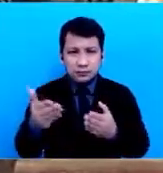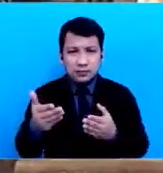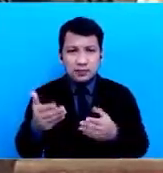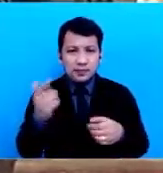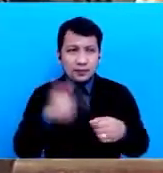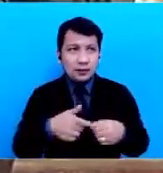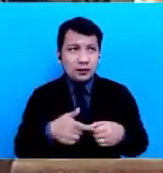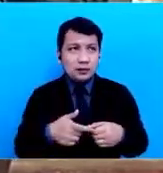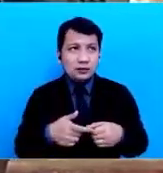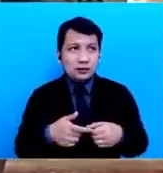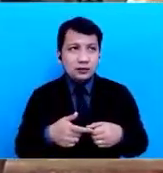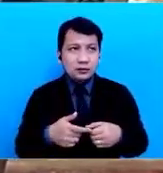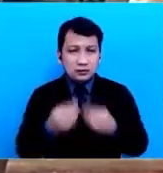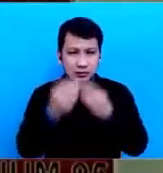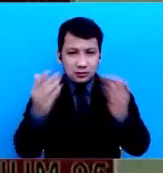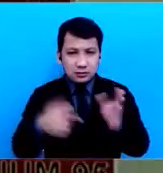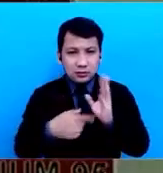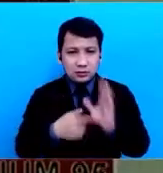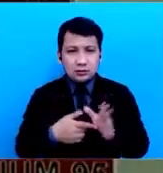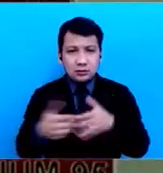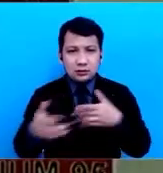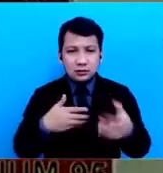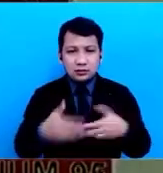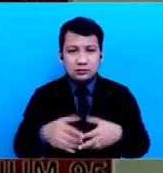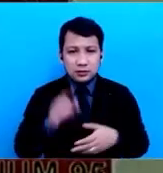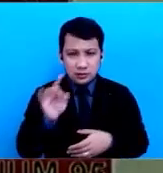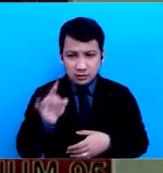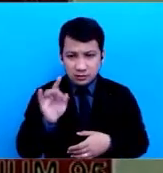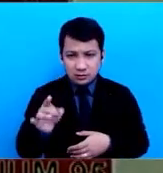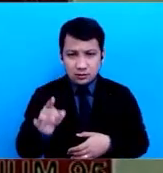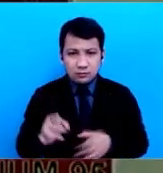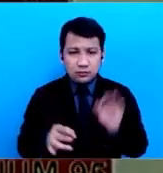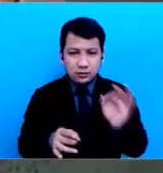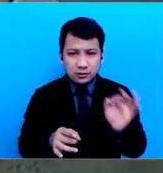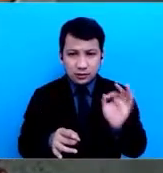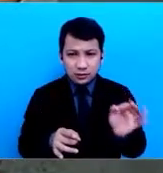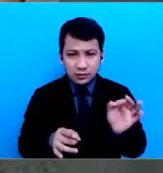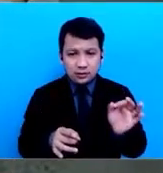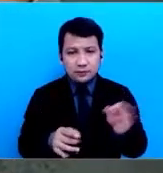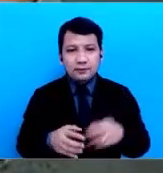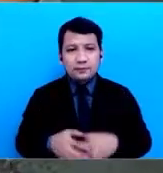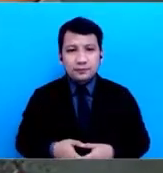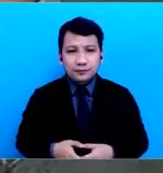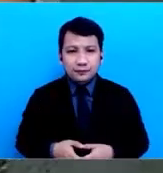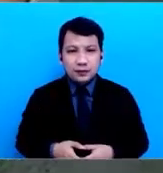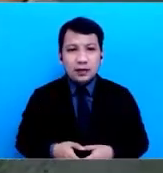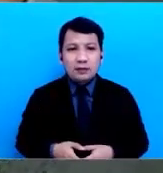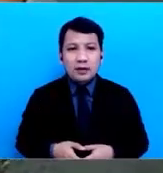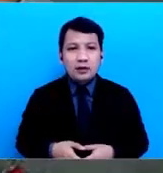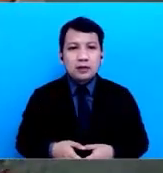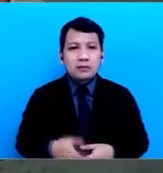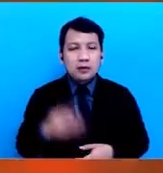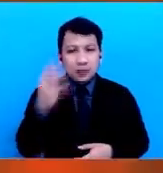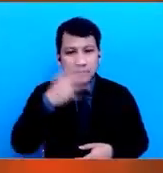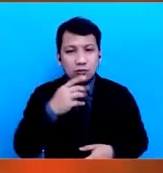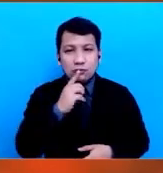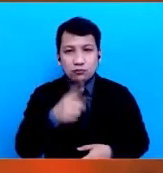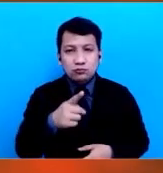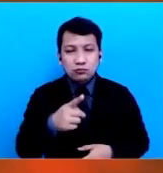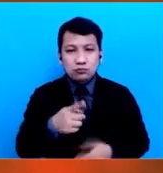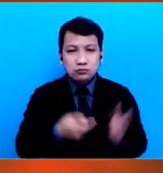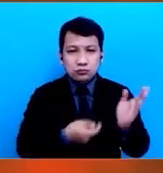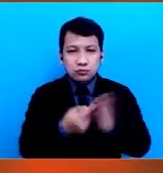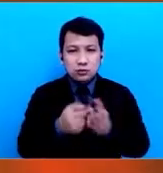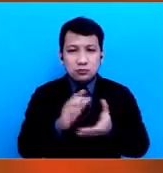ibang lugar, may mga umaabot na ng 80 hanggang 90 pesos. At ang nakakatakot na katotohanan, tataas